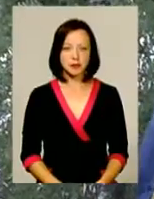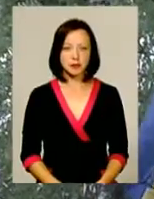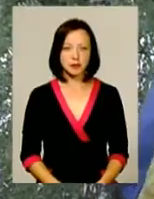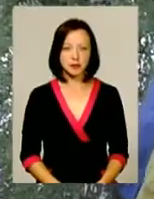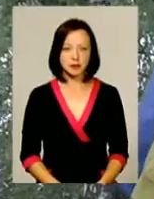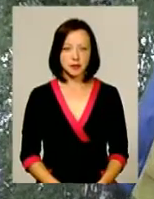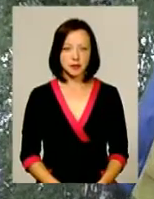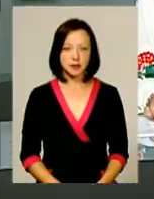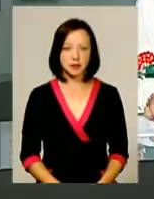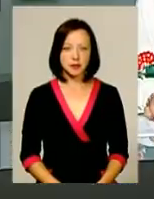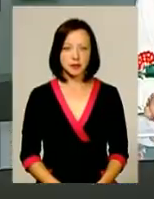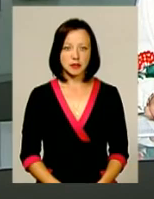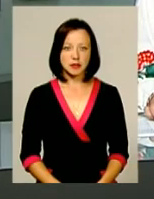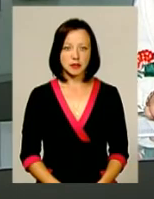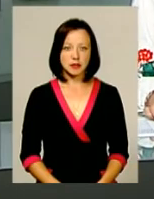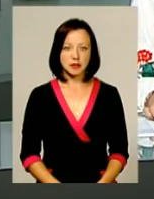випуску.